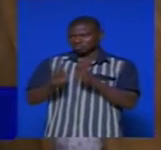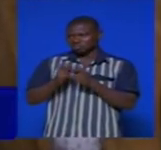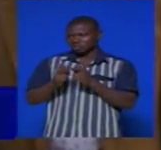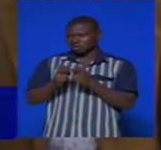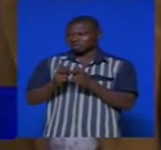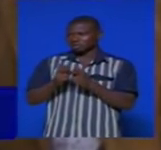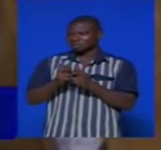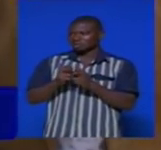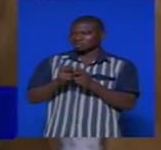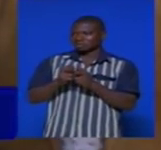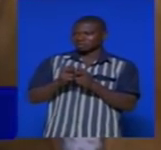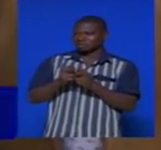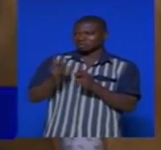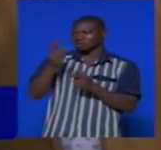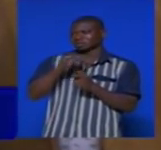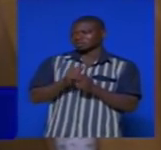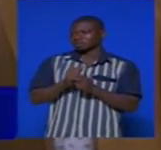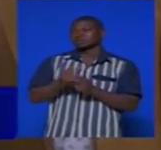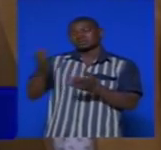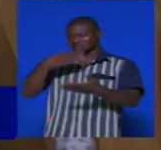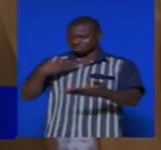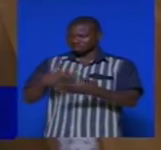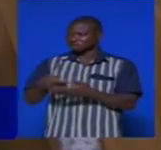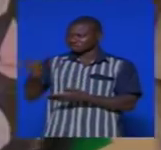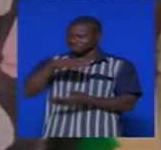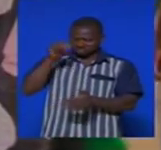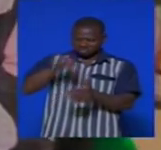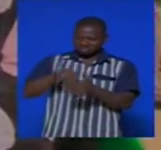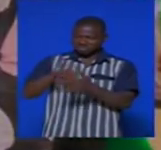disponibilité et l'accessibilité aux intrants a tout été posé.